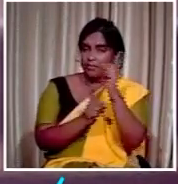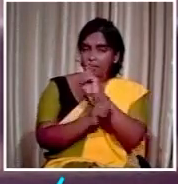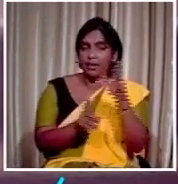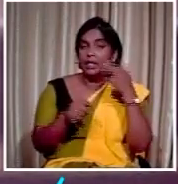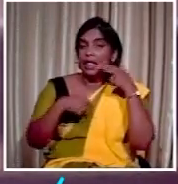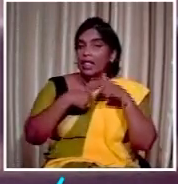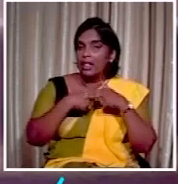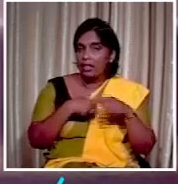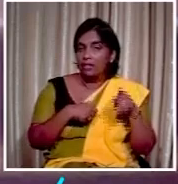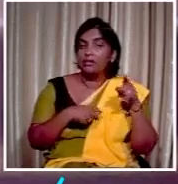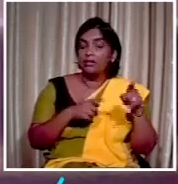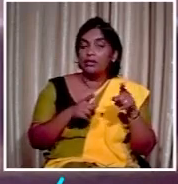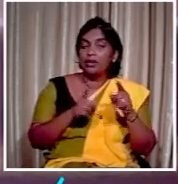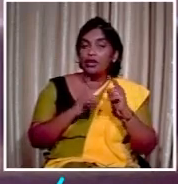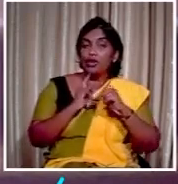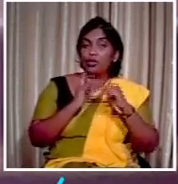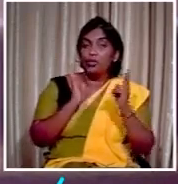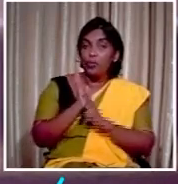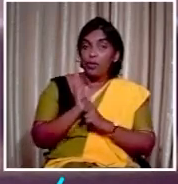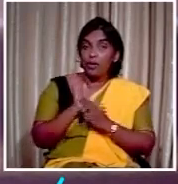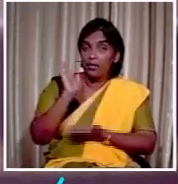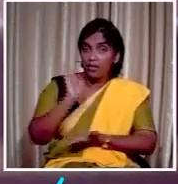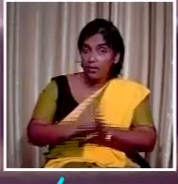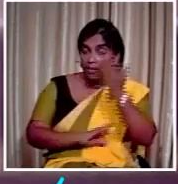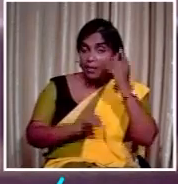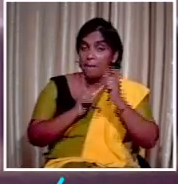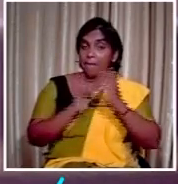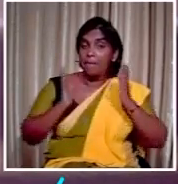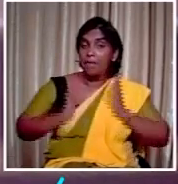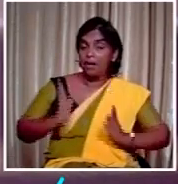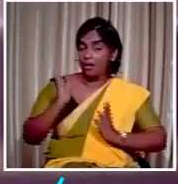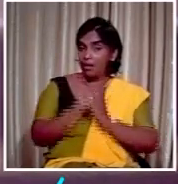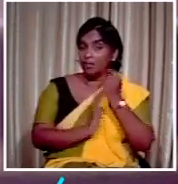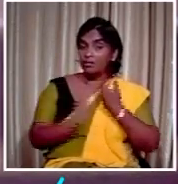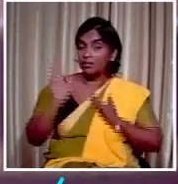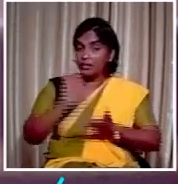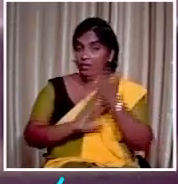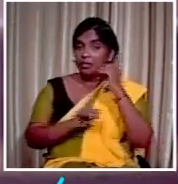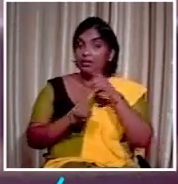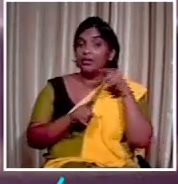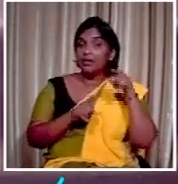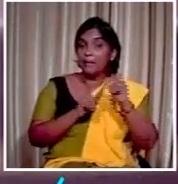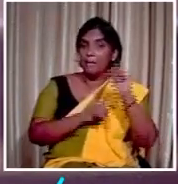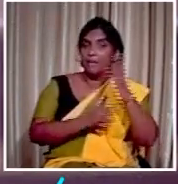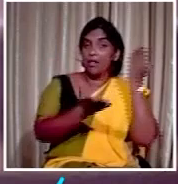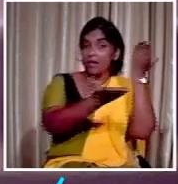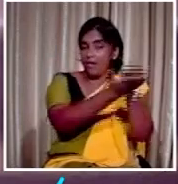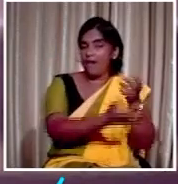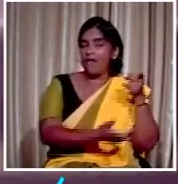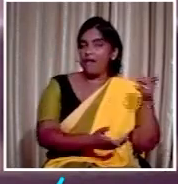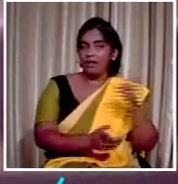करेंटाई मुखद यूएन कट अन्न मानव इनकम कौनसिल अन्सल एक दम के